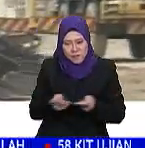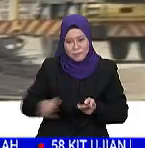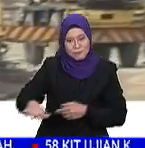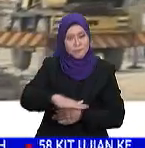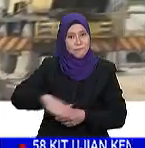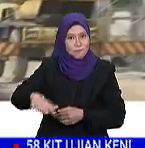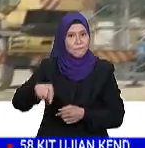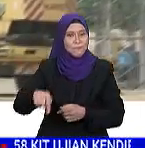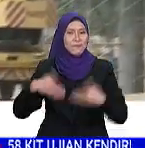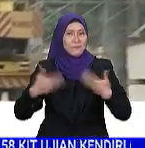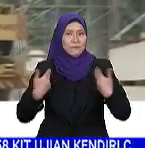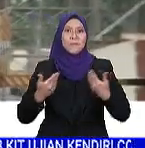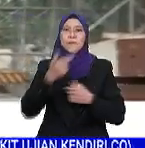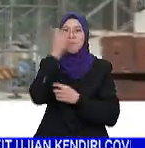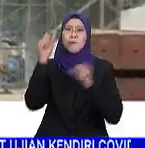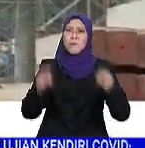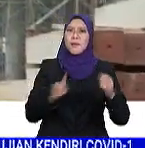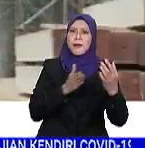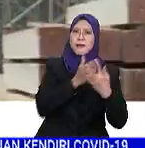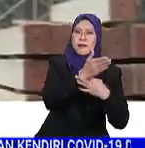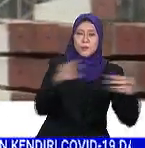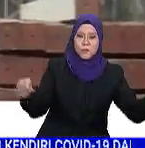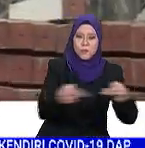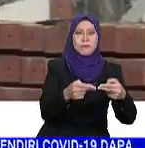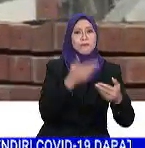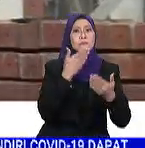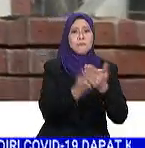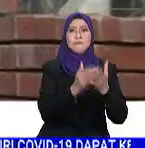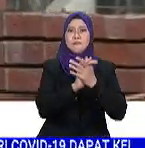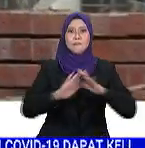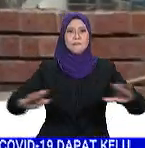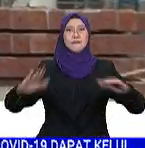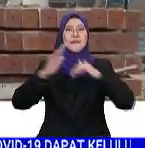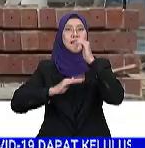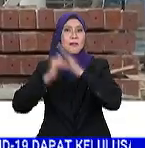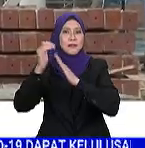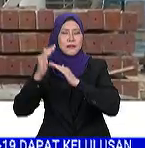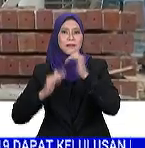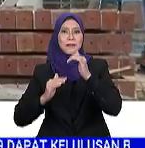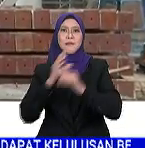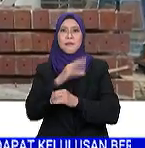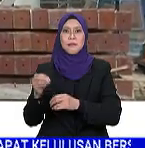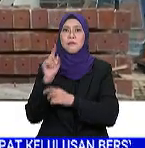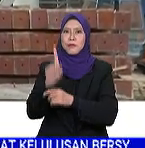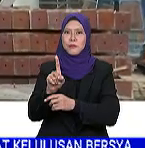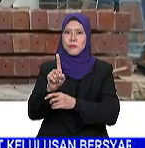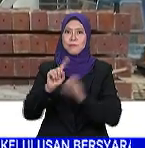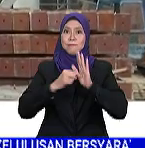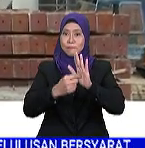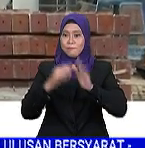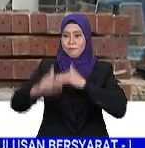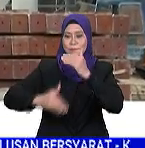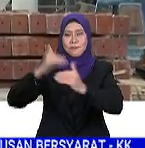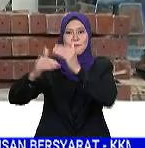lebuh raya berkenaan, malah akses perhubungan yang lebih baik, selamat dan selesa sekaligus sebagai satu lagi tanda